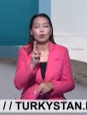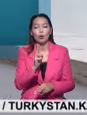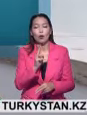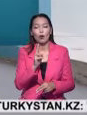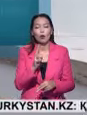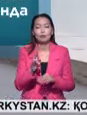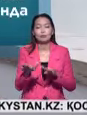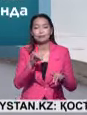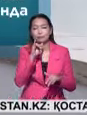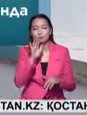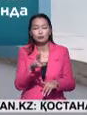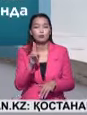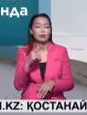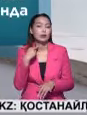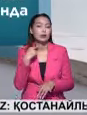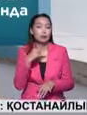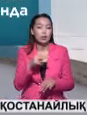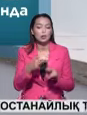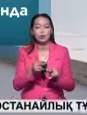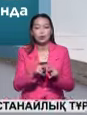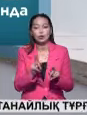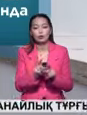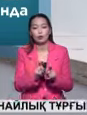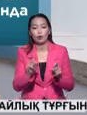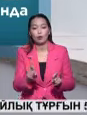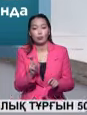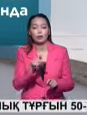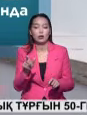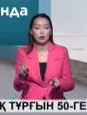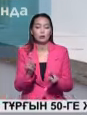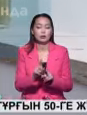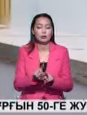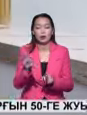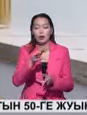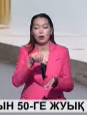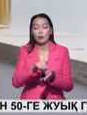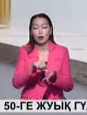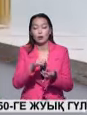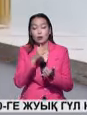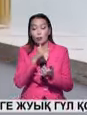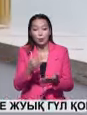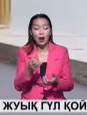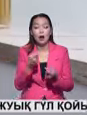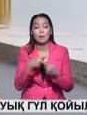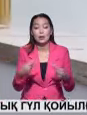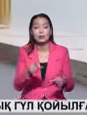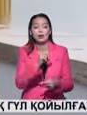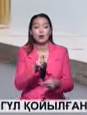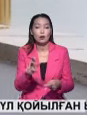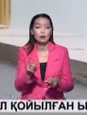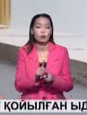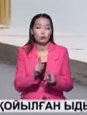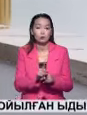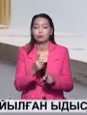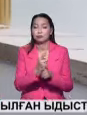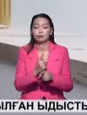бас бостандығынан айыру орындарында отырғандар қатыса алмайды. Ал басқа тұрғындарға негізсіз шектеу